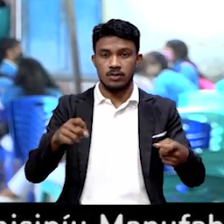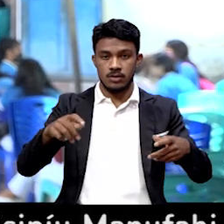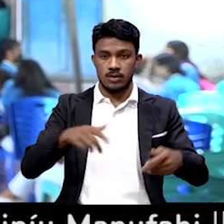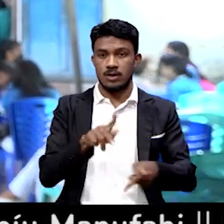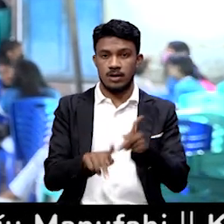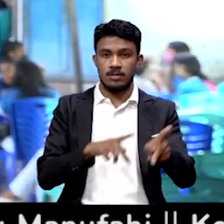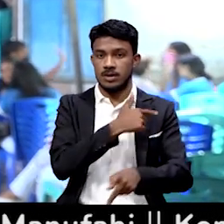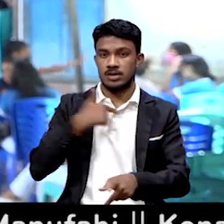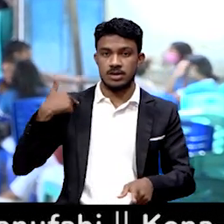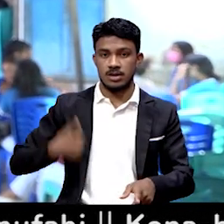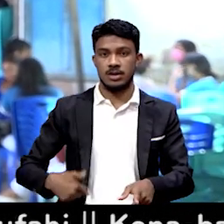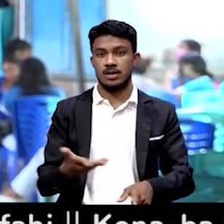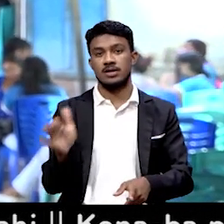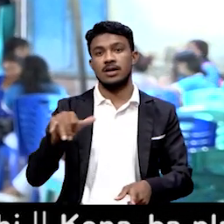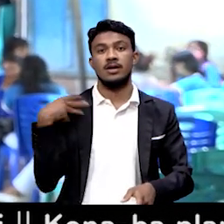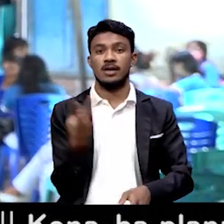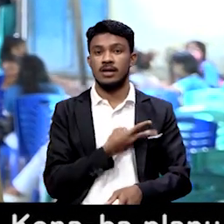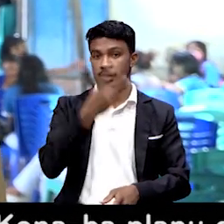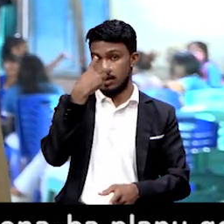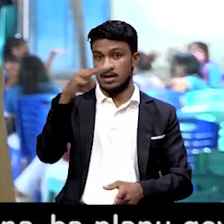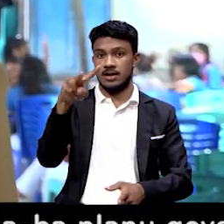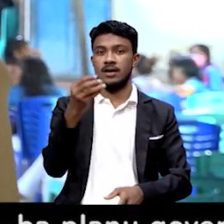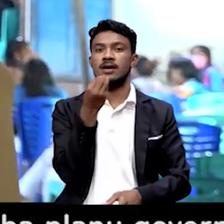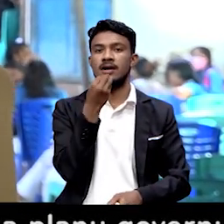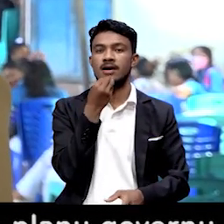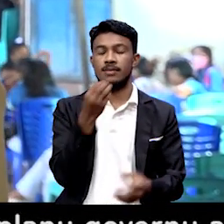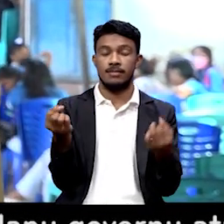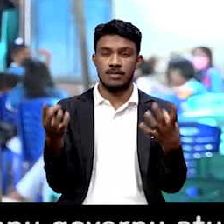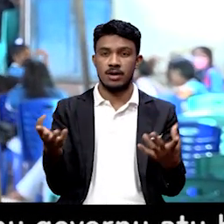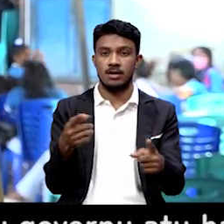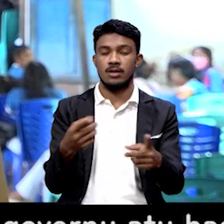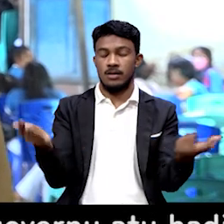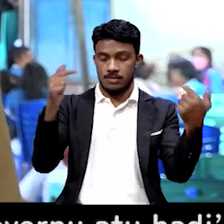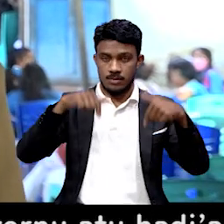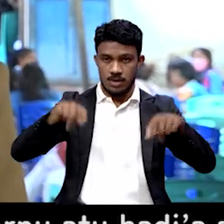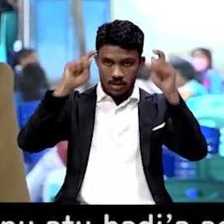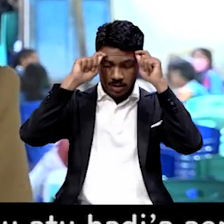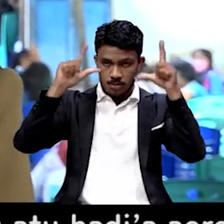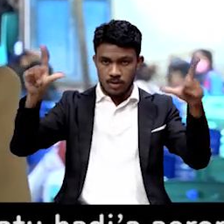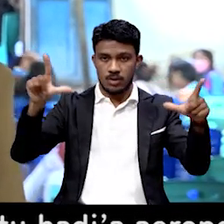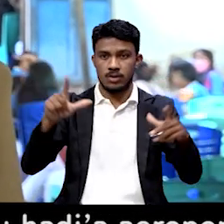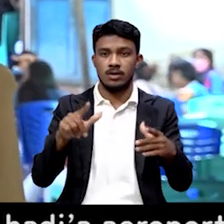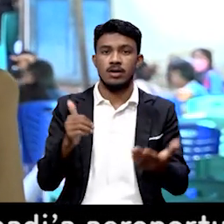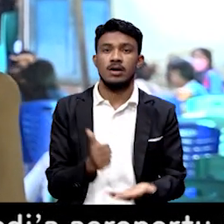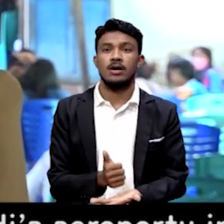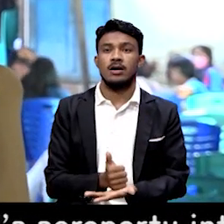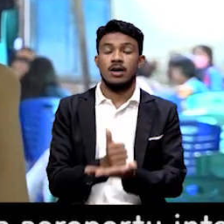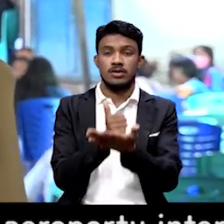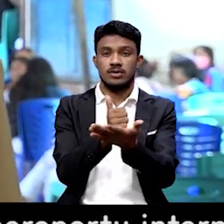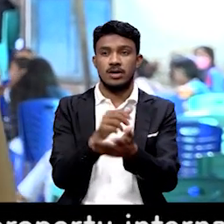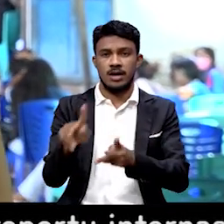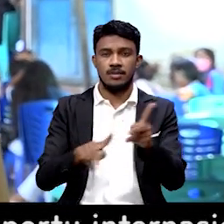E prodotto il barattamento di Timor che facilita la costruzione civile, facilita il mahalo